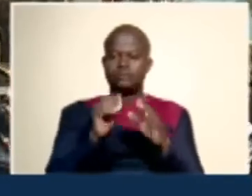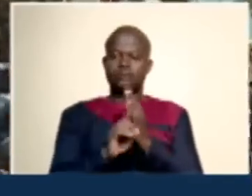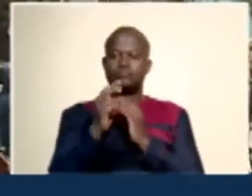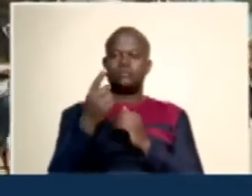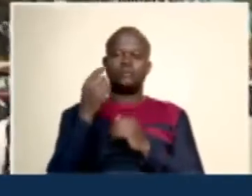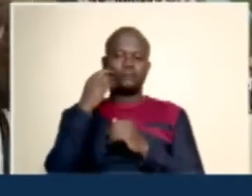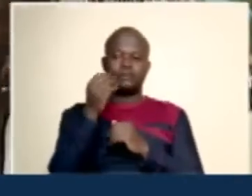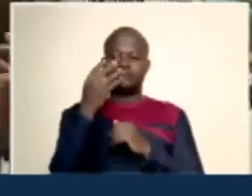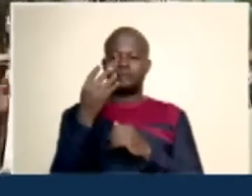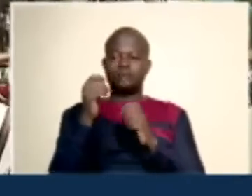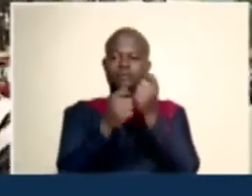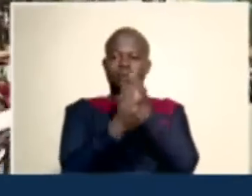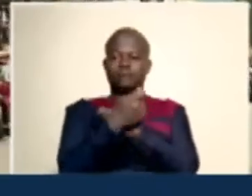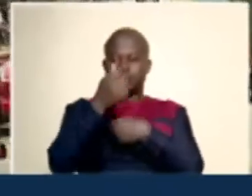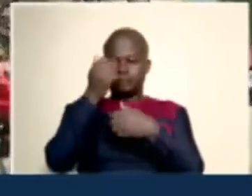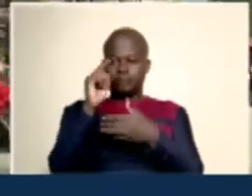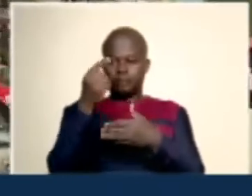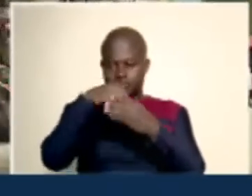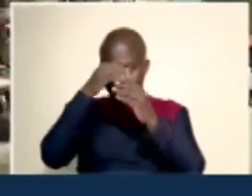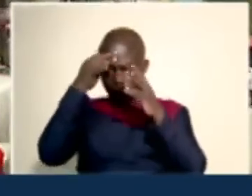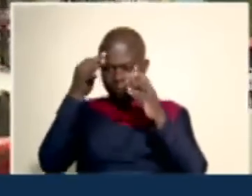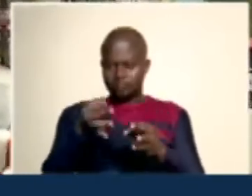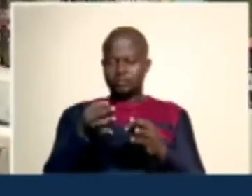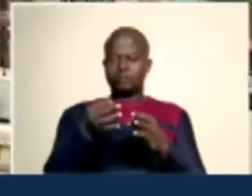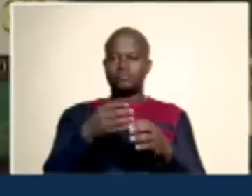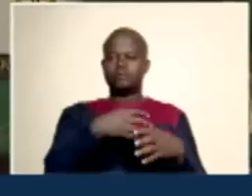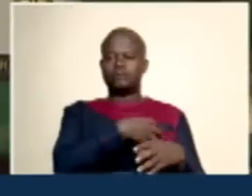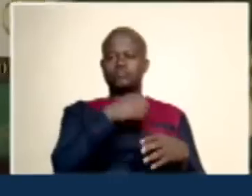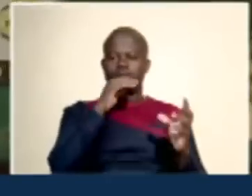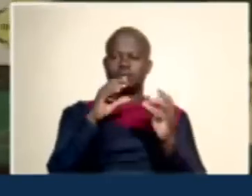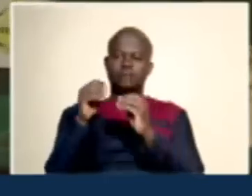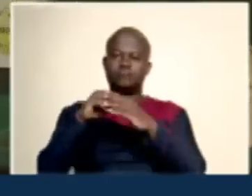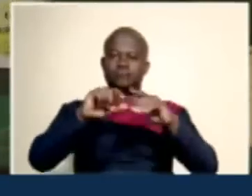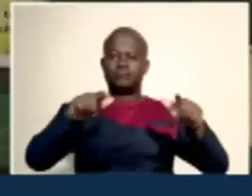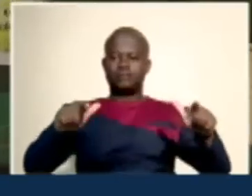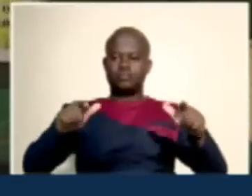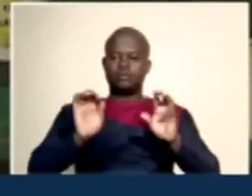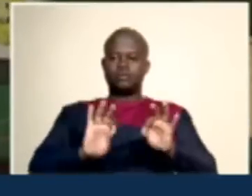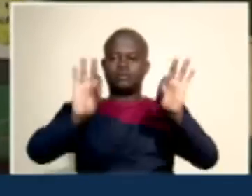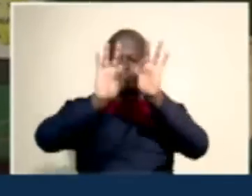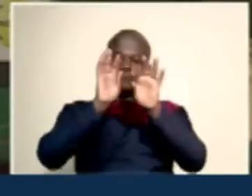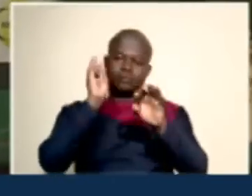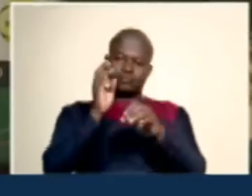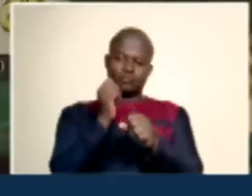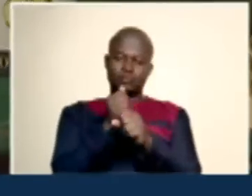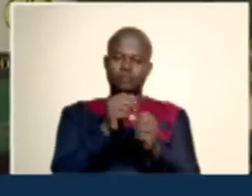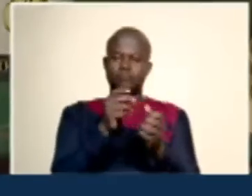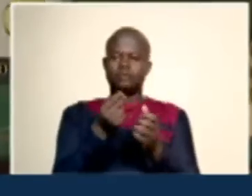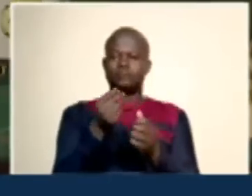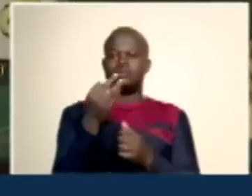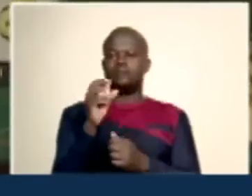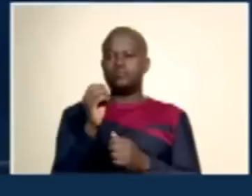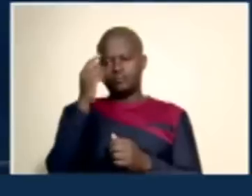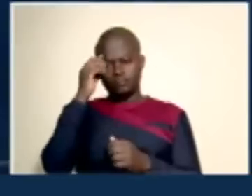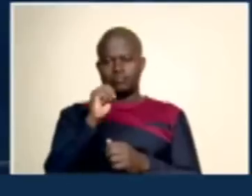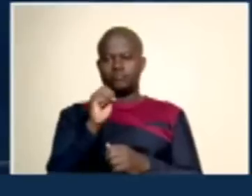mwaka ni ivugururwa ry'imwe mu misoro, harimo no ku mutungo utimukanwa n'ubutaka. Igiciro kizakurwa ku mafaranga 300 kuri metero